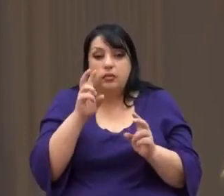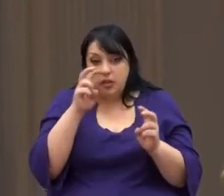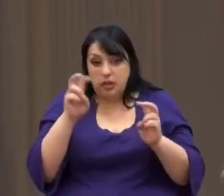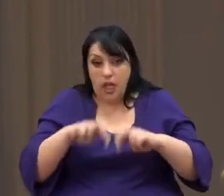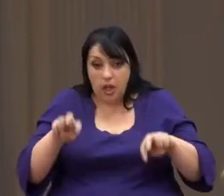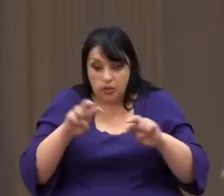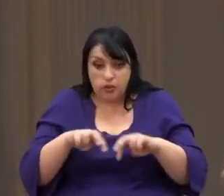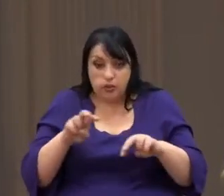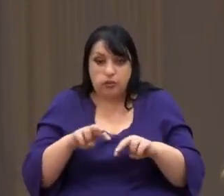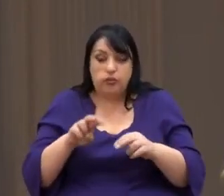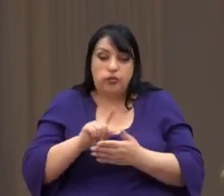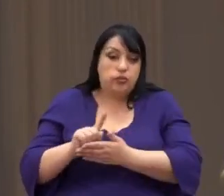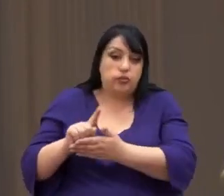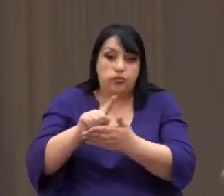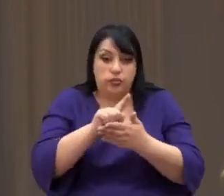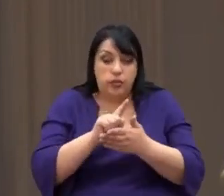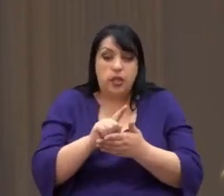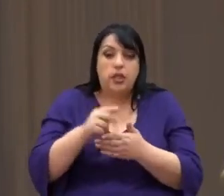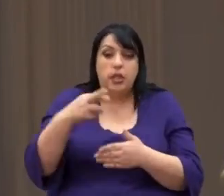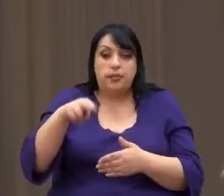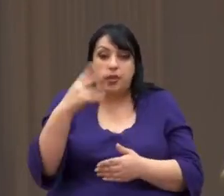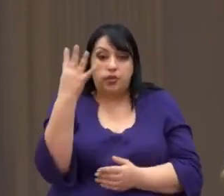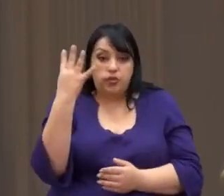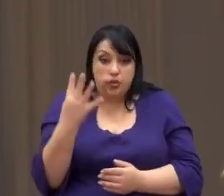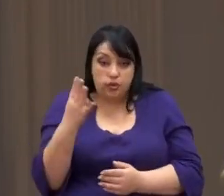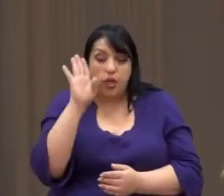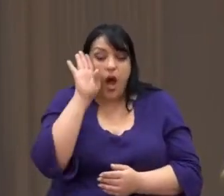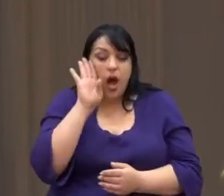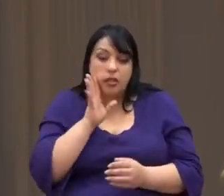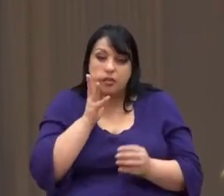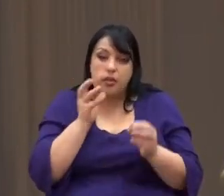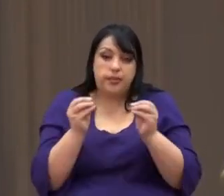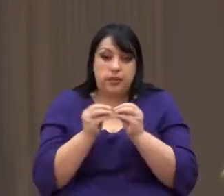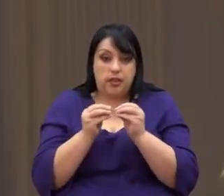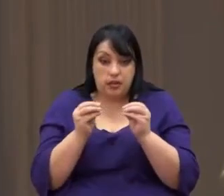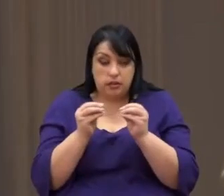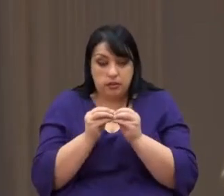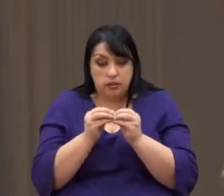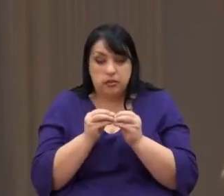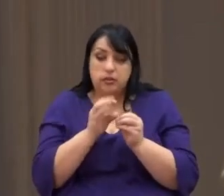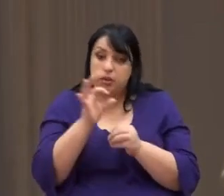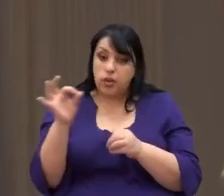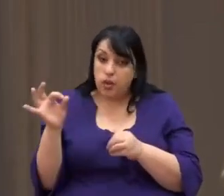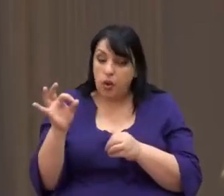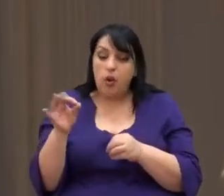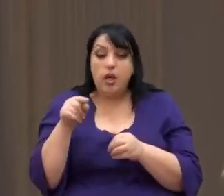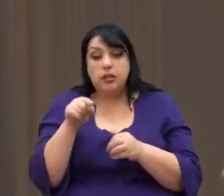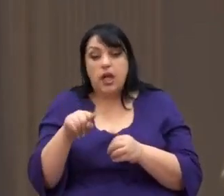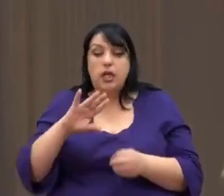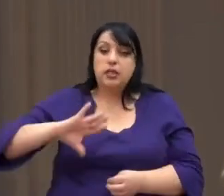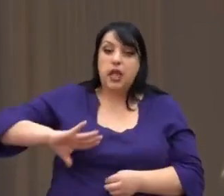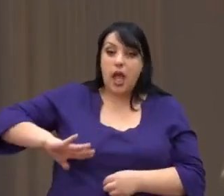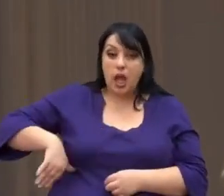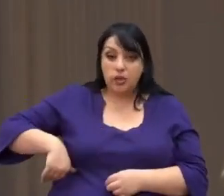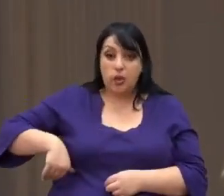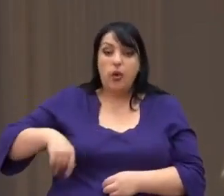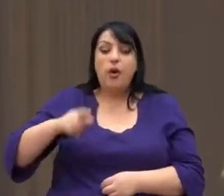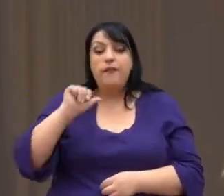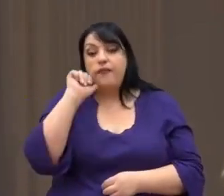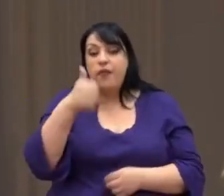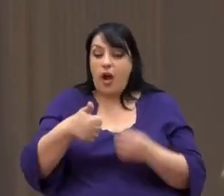4-ին, ամենայն հավանականությամբ առավոտյան ժամը 10:00-ին, որից հետո հաջորդ